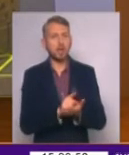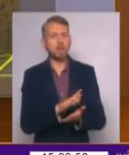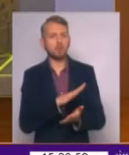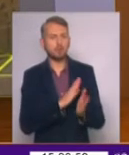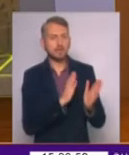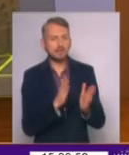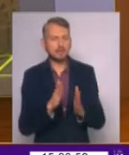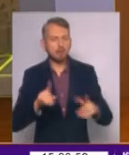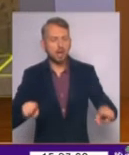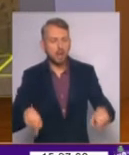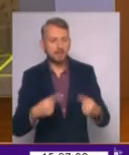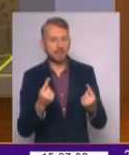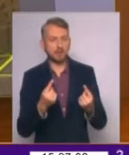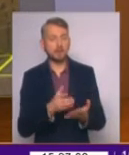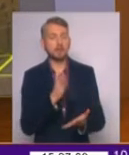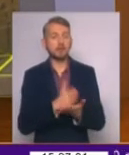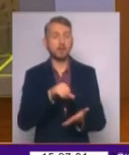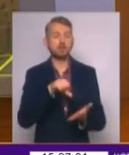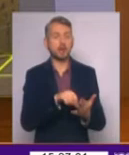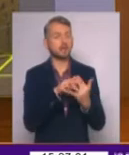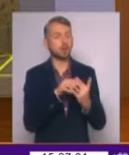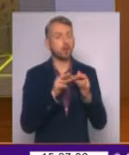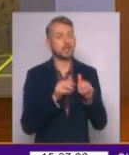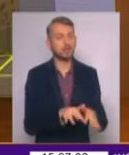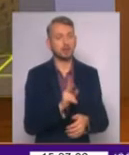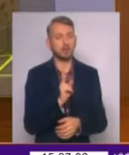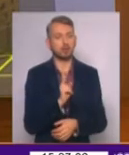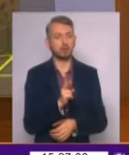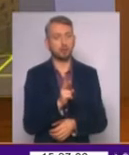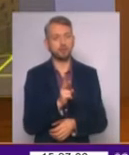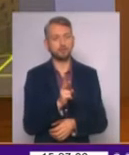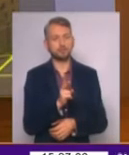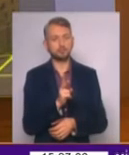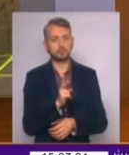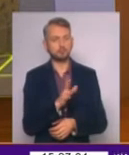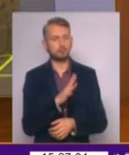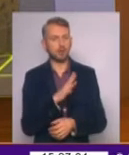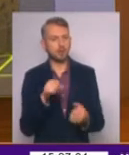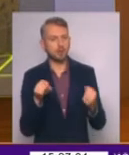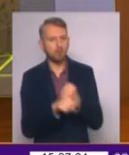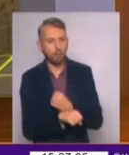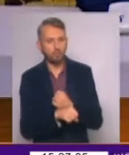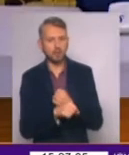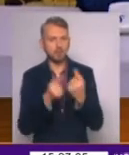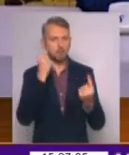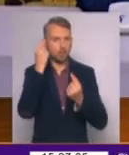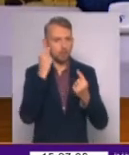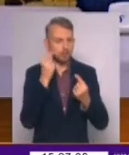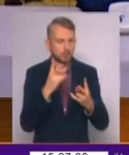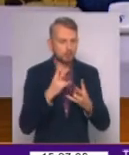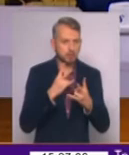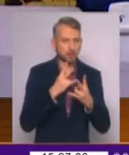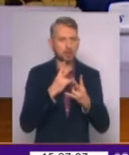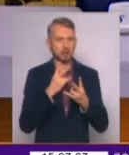система реабілітації, тому що є учасники бойових дій, які зазнали травм і психологічних, і контузій, і так